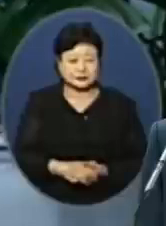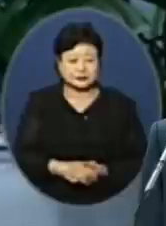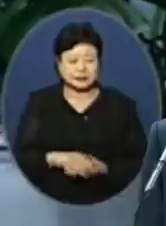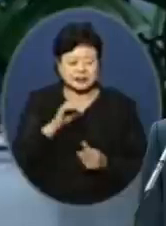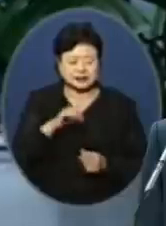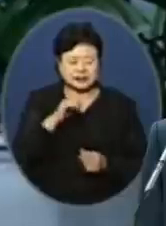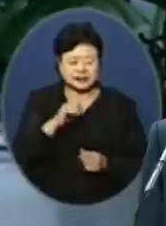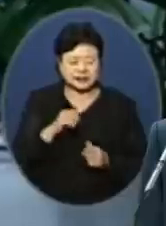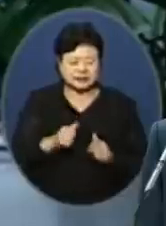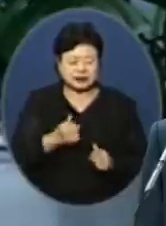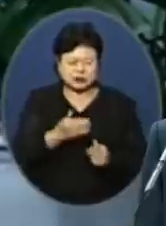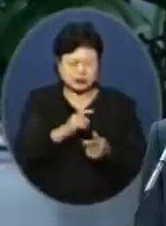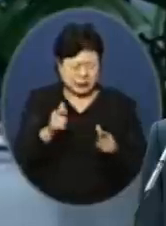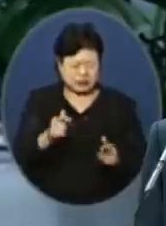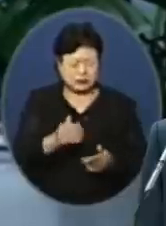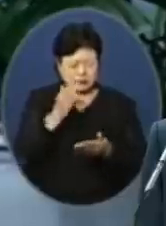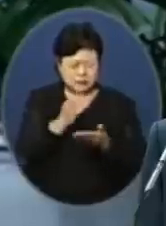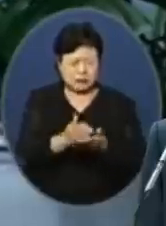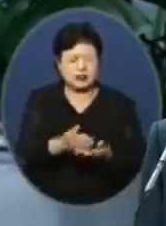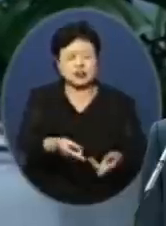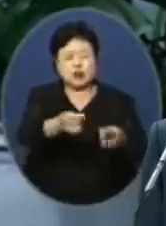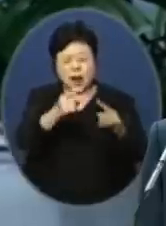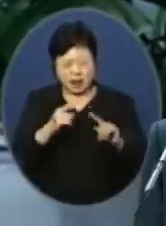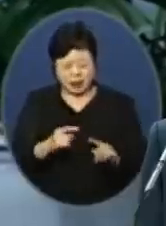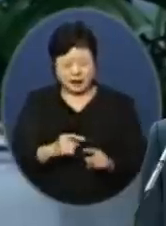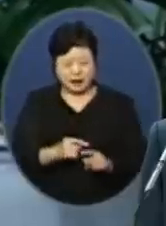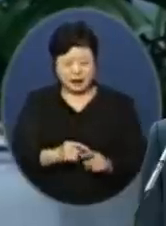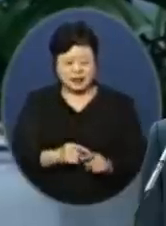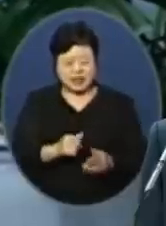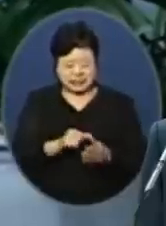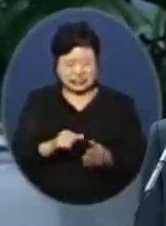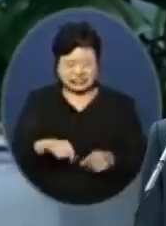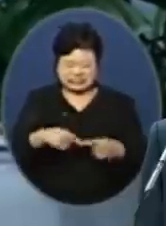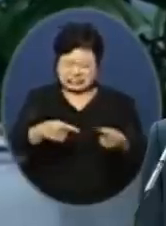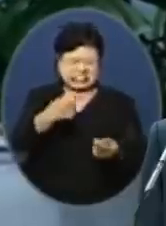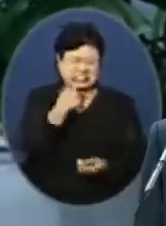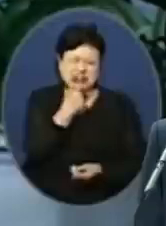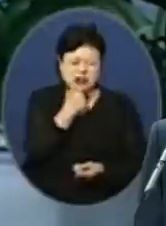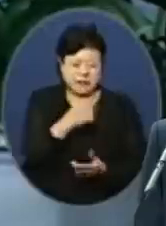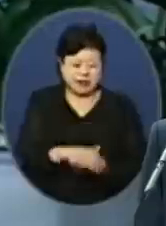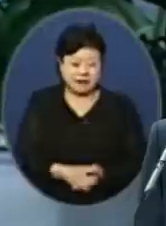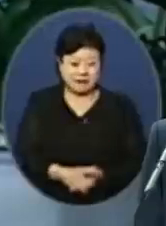정지하지 말고 심판하지 말고 들어오너라. 난 못 들어갑니다. 안 들어갑니다.